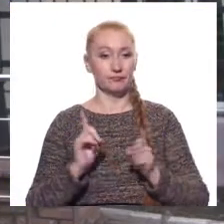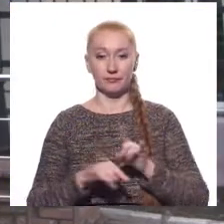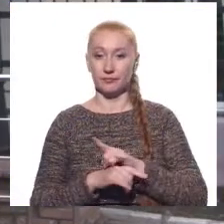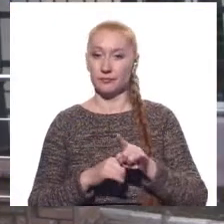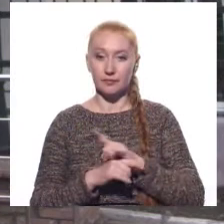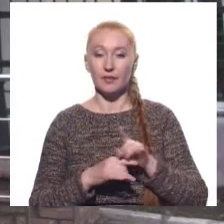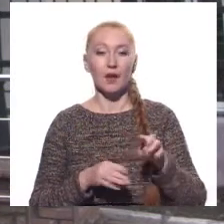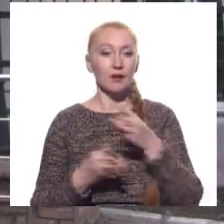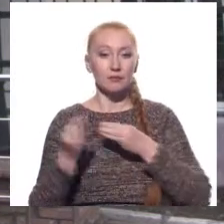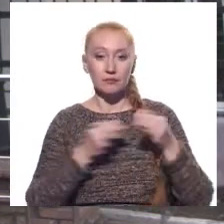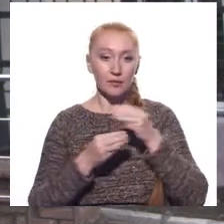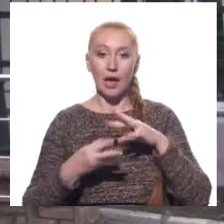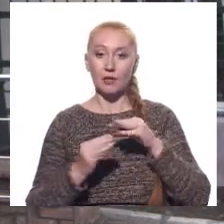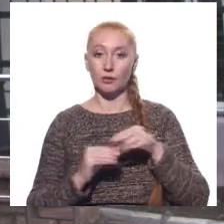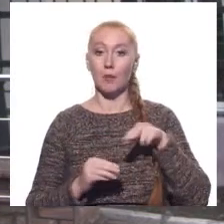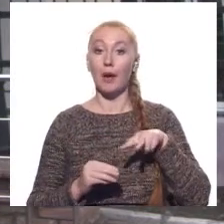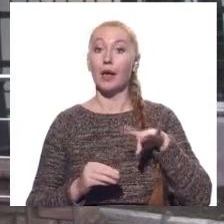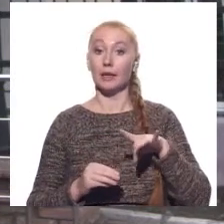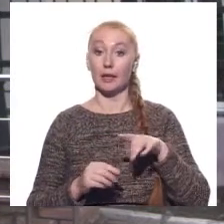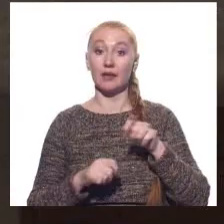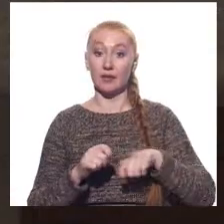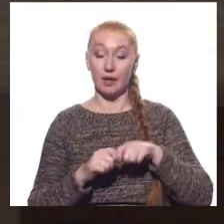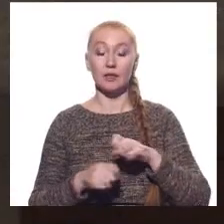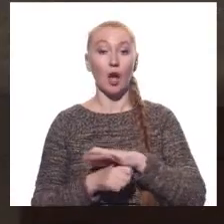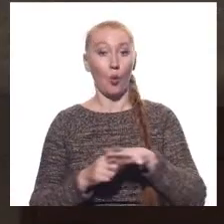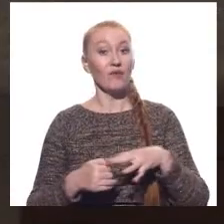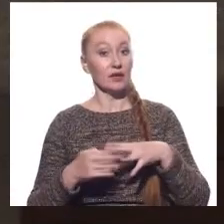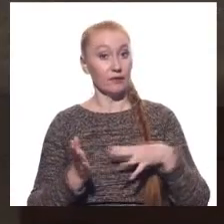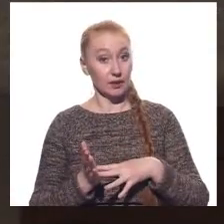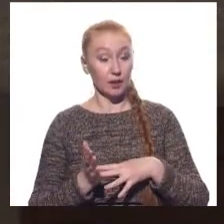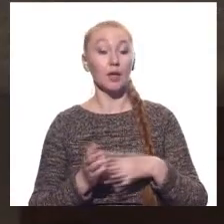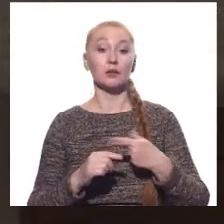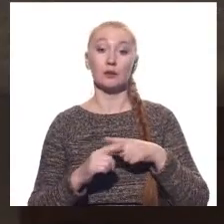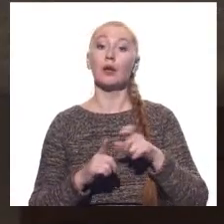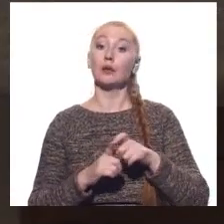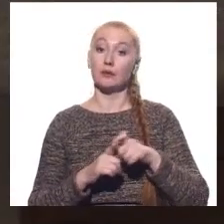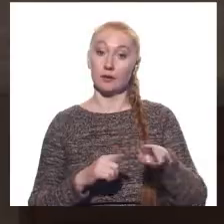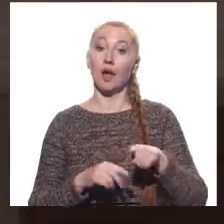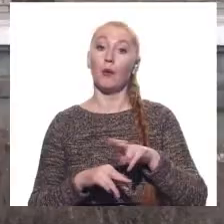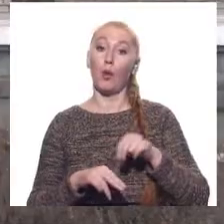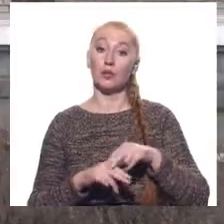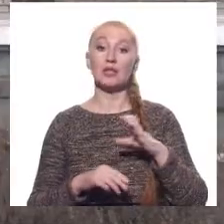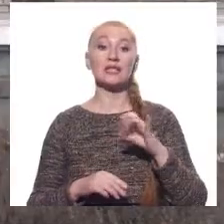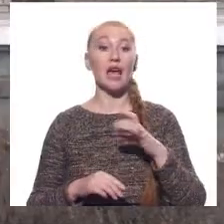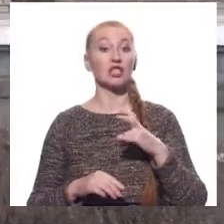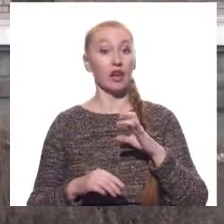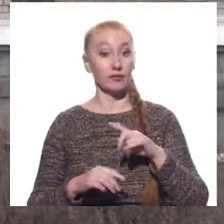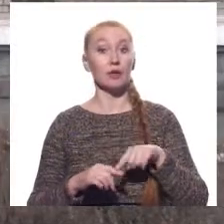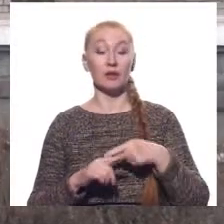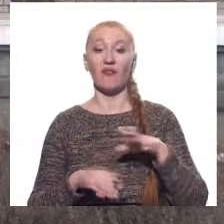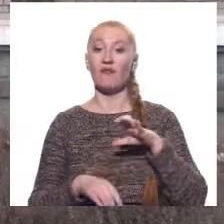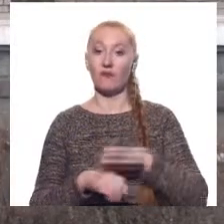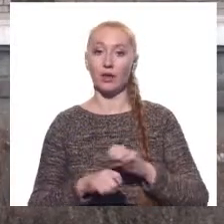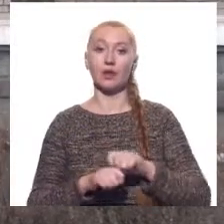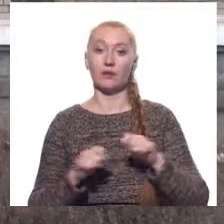і спотворенні результатів ПЛР-тестів на COVID-19. За словами речниці поліції в області, Гани Старчевської, за цим